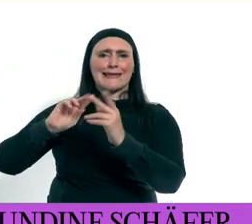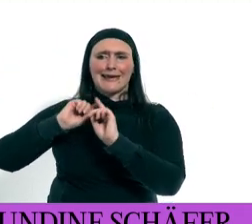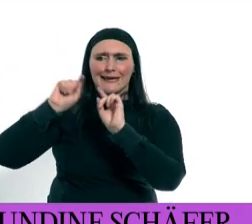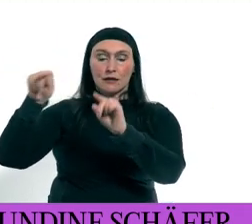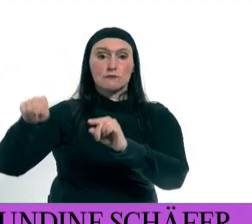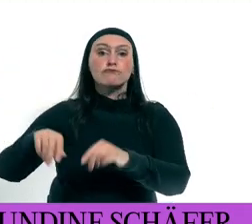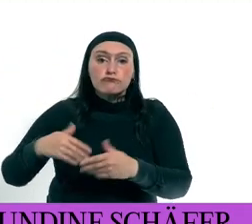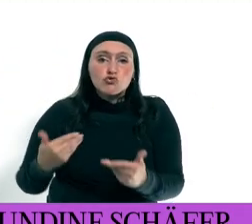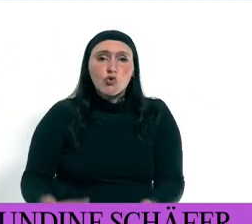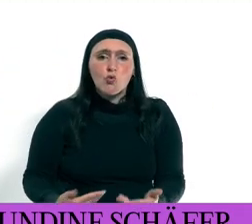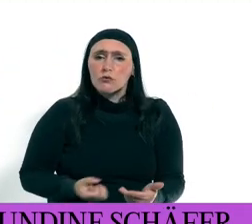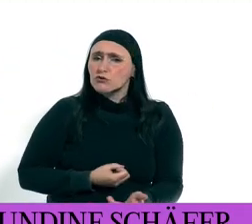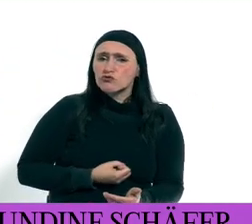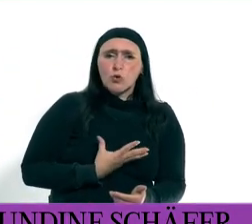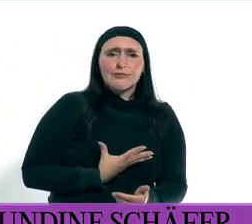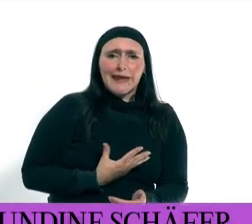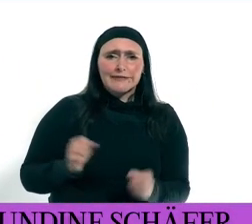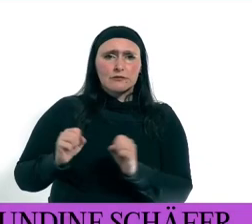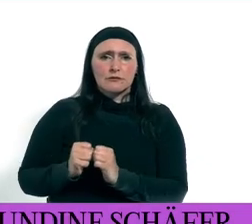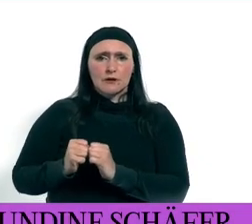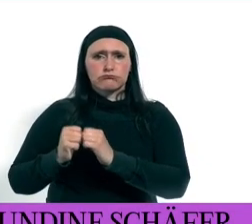Regen geschützt waren, konnten sie sich unter diese